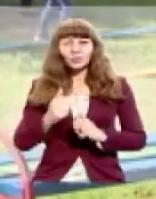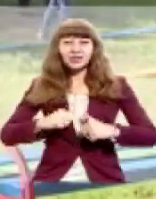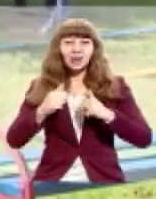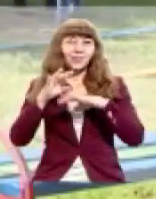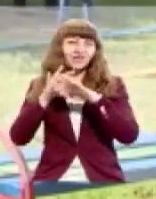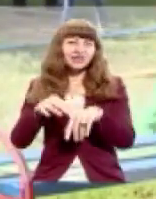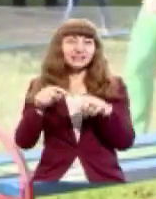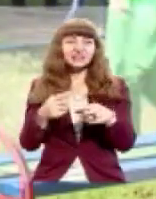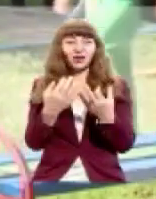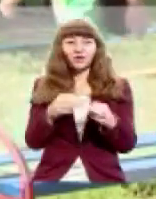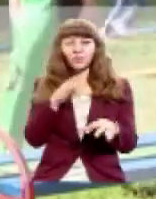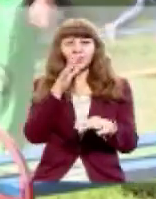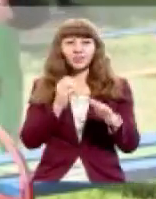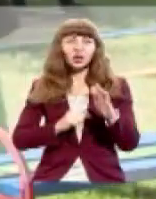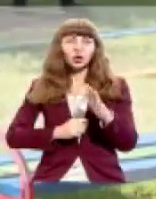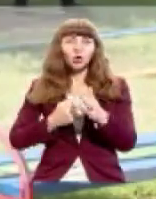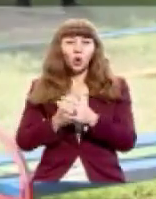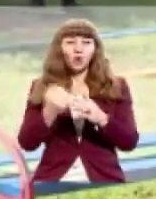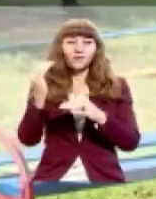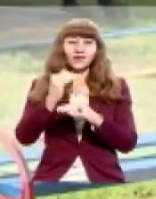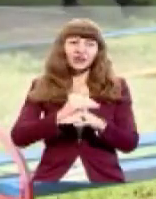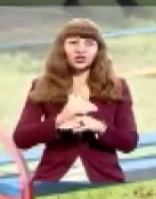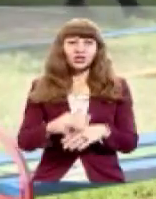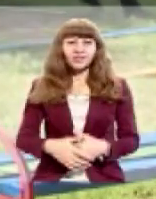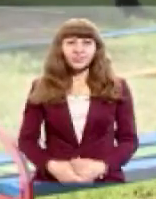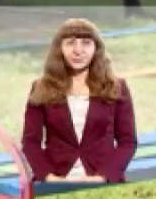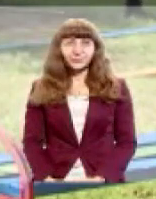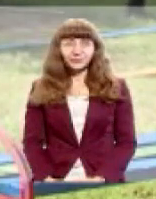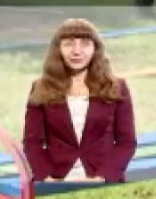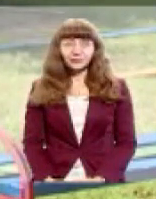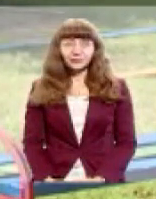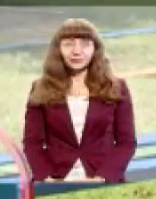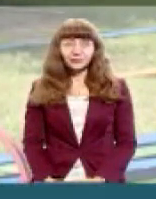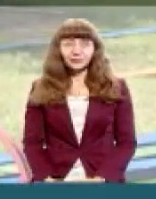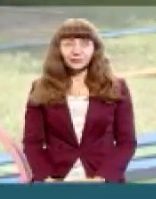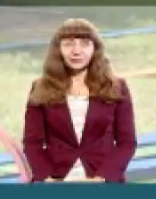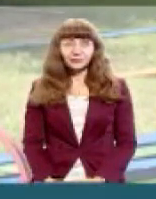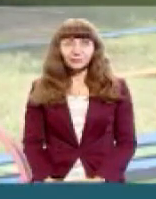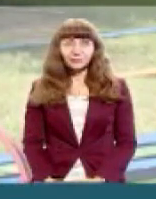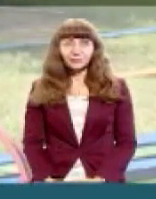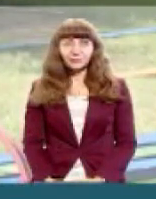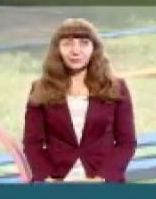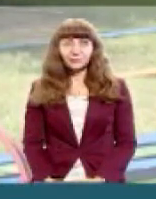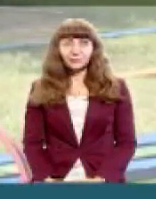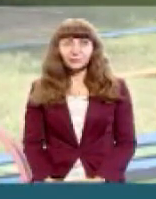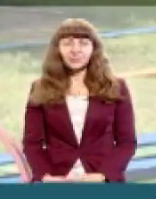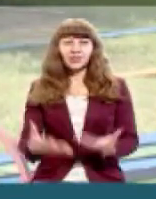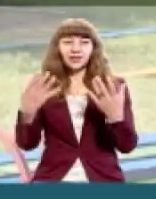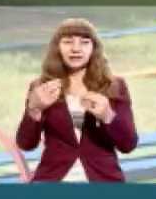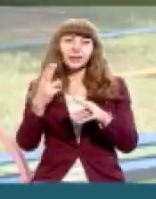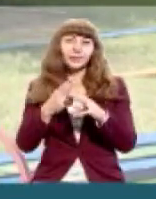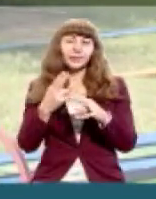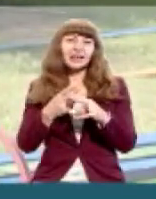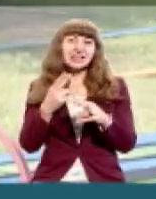тағатсыздана күтемін. Бауырларымды алып, достарымызбен көрісіп, кеш батқанша осында уақыт өткізуге тырысамыз. Металлургтер күні біздің ауылда